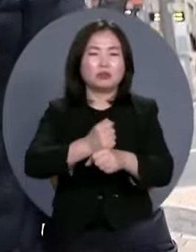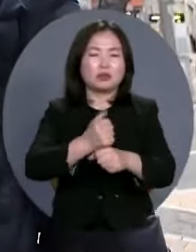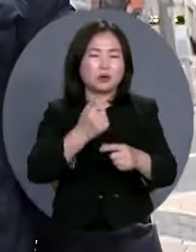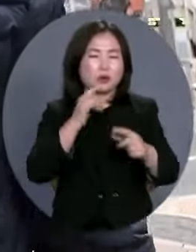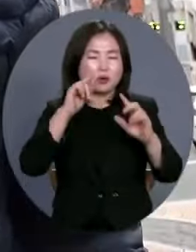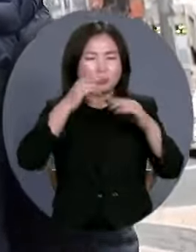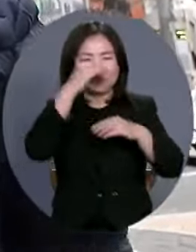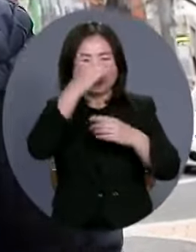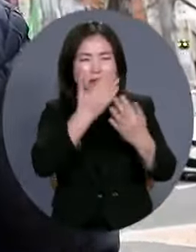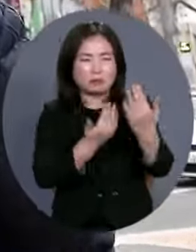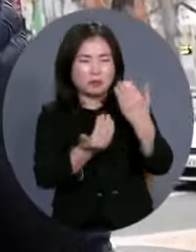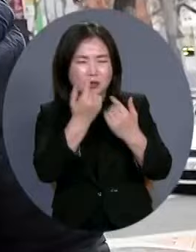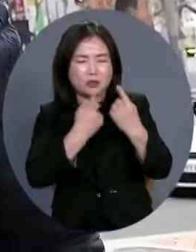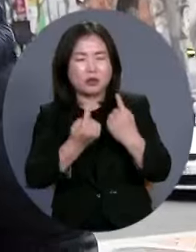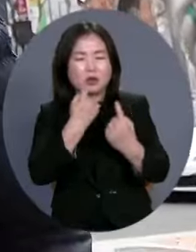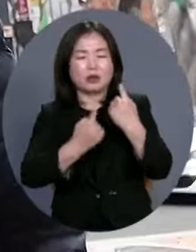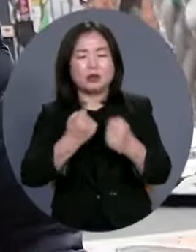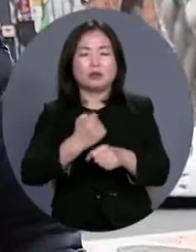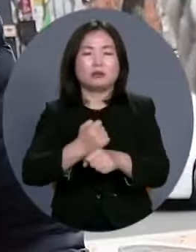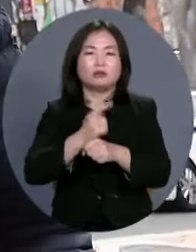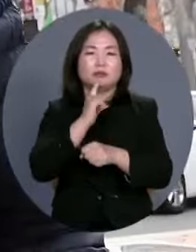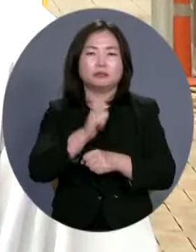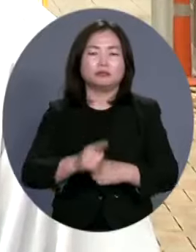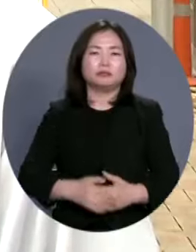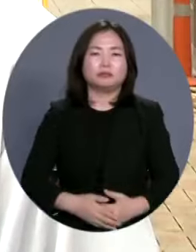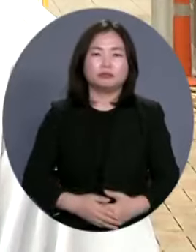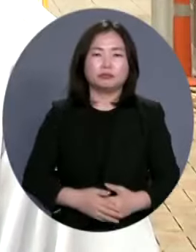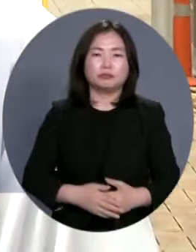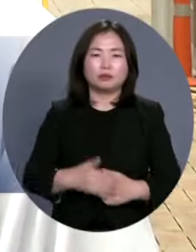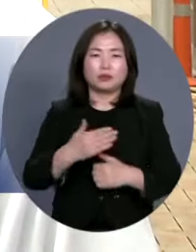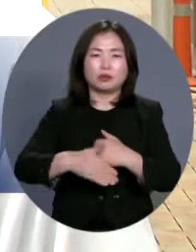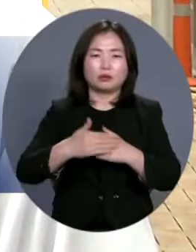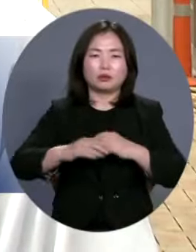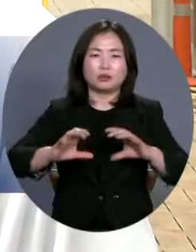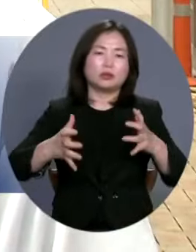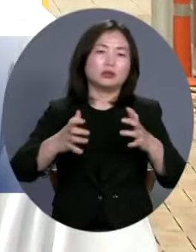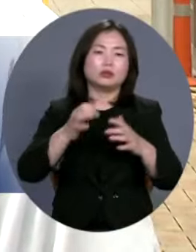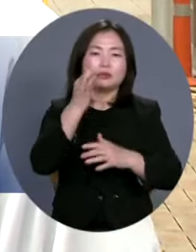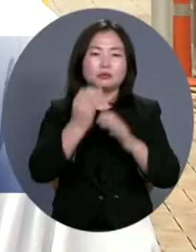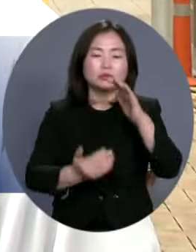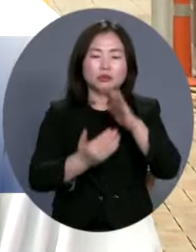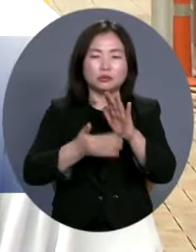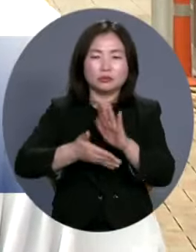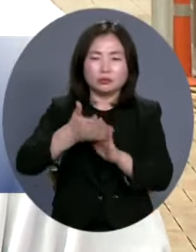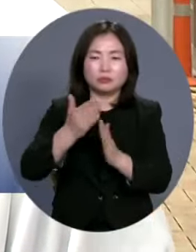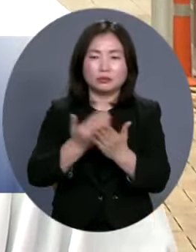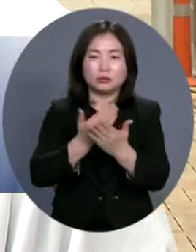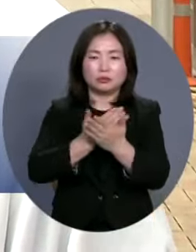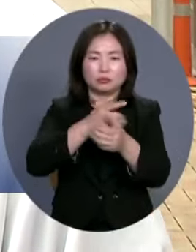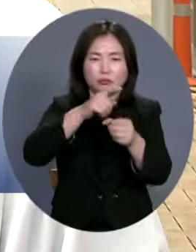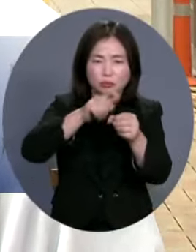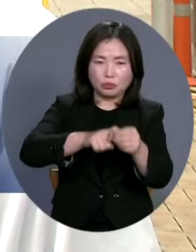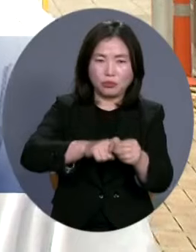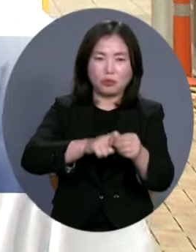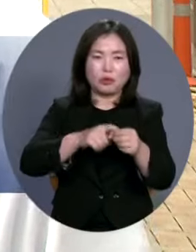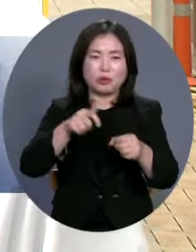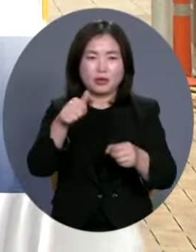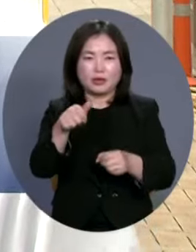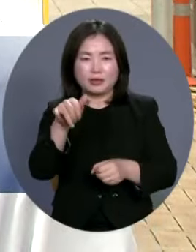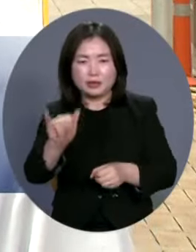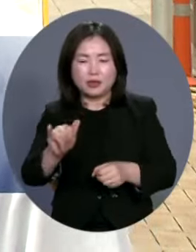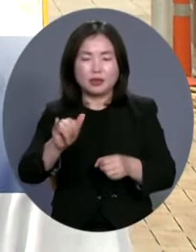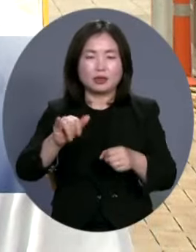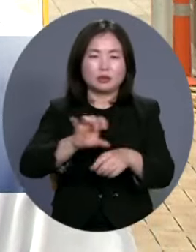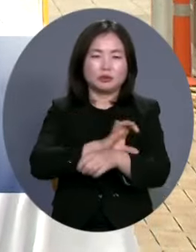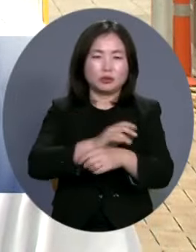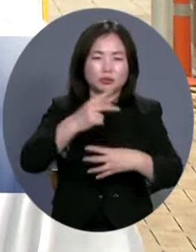관광 명소화하겠다고 밝혔습니다. 대구가 세계적인 첨단 도시를 발생할 수 있도록 인공지능이라든가